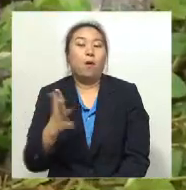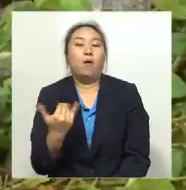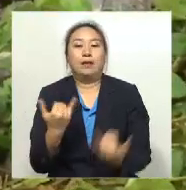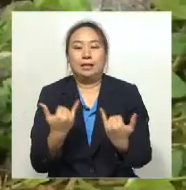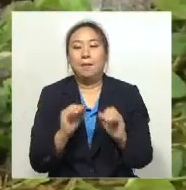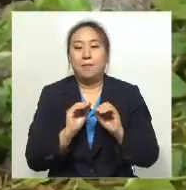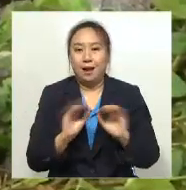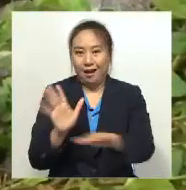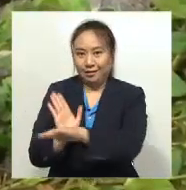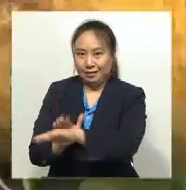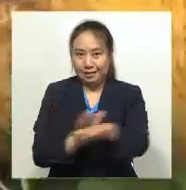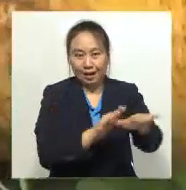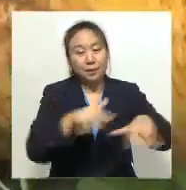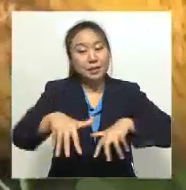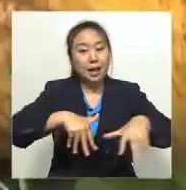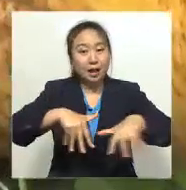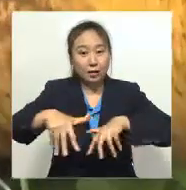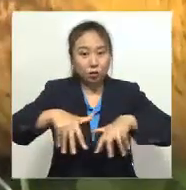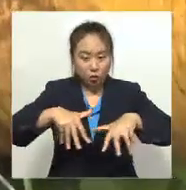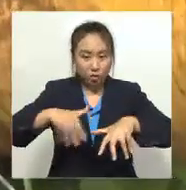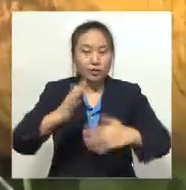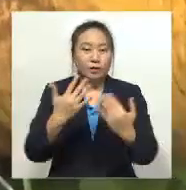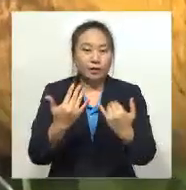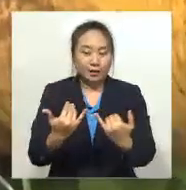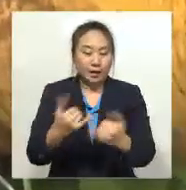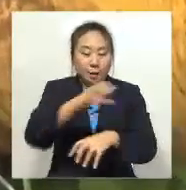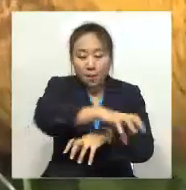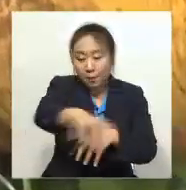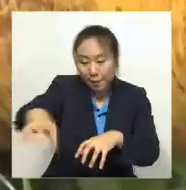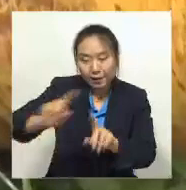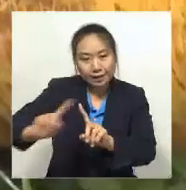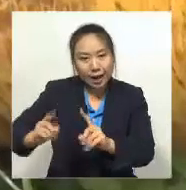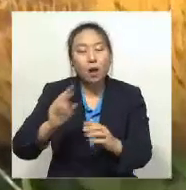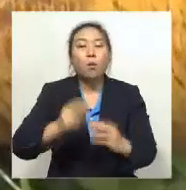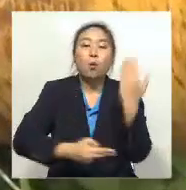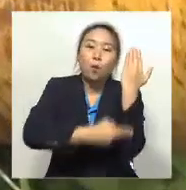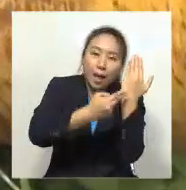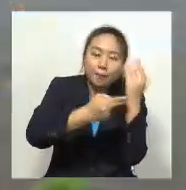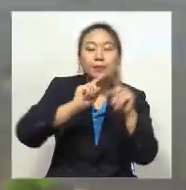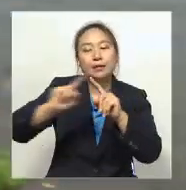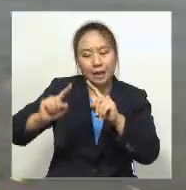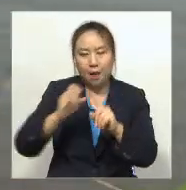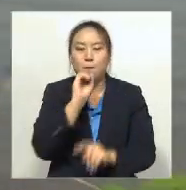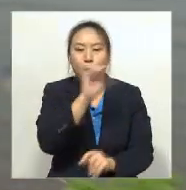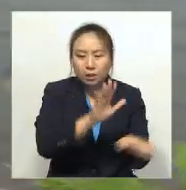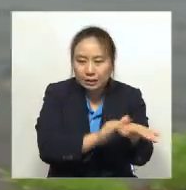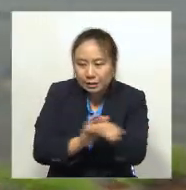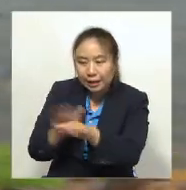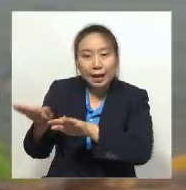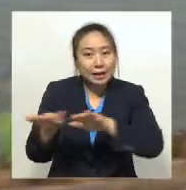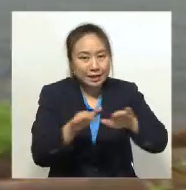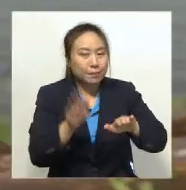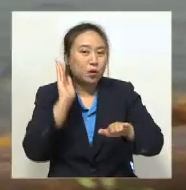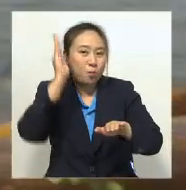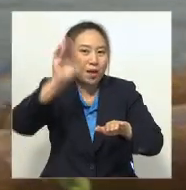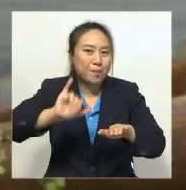ออกประกาศแจ้งเตือนประชาชนที่อาศัยอยู่ในพื้นที่รวมถึงผู้ประกอบการรีสอร์ทให้เตรียมความพร้อมรับสถานการณ์น้ำท่